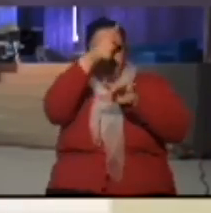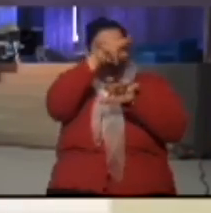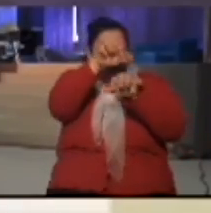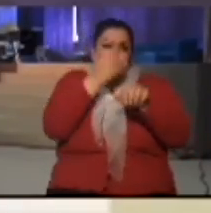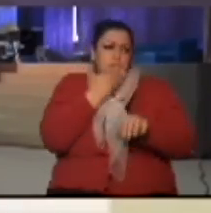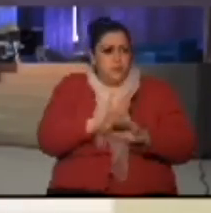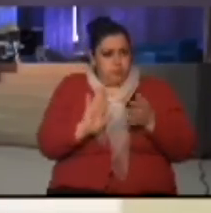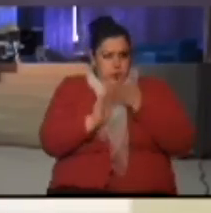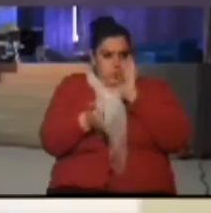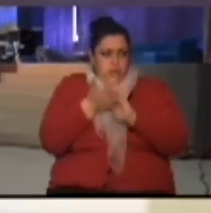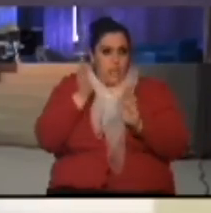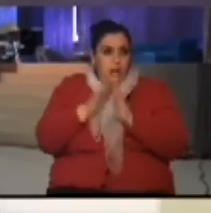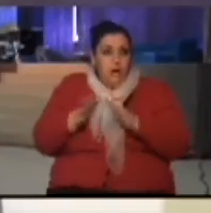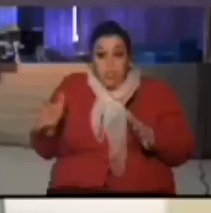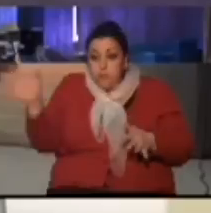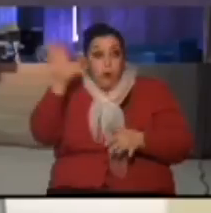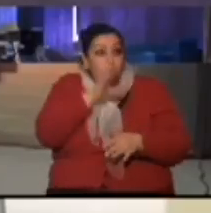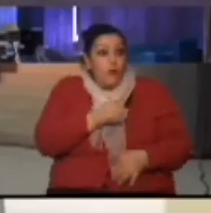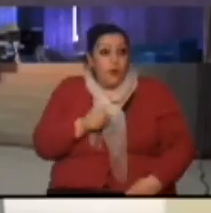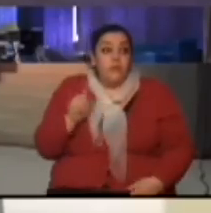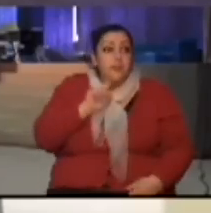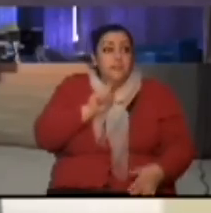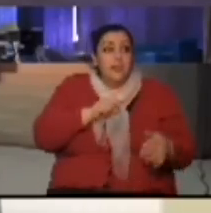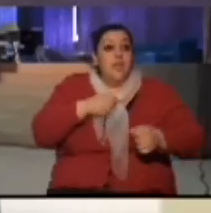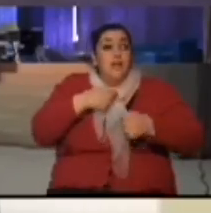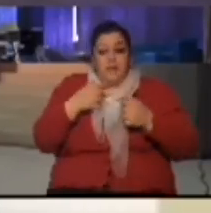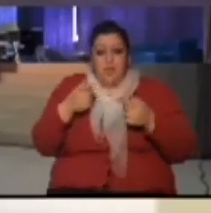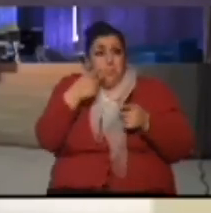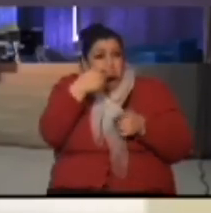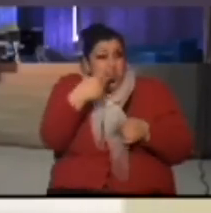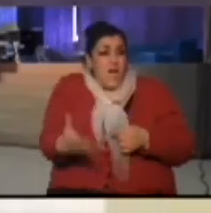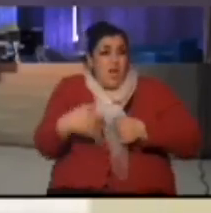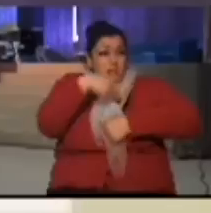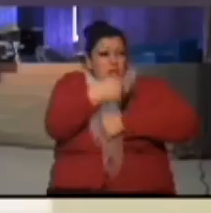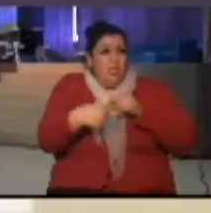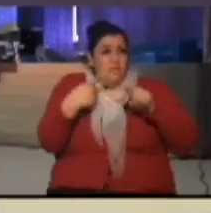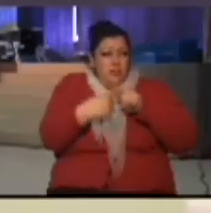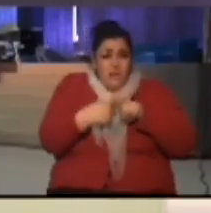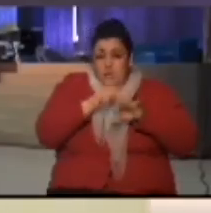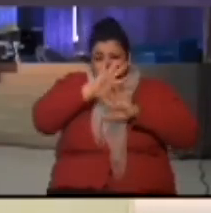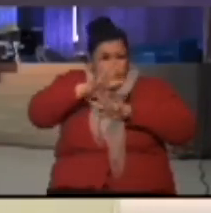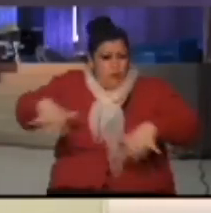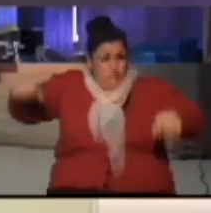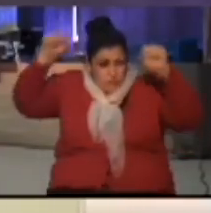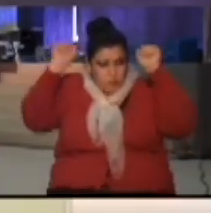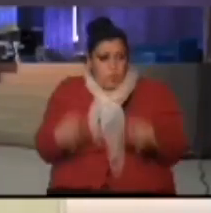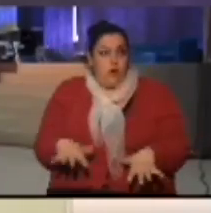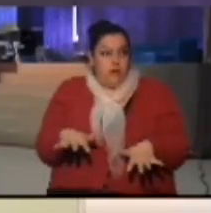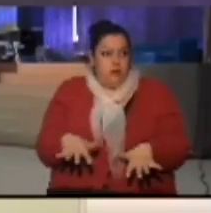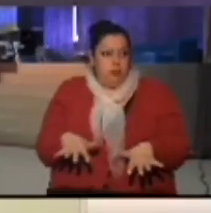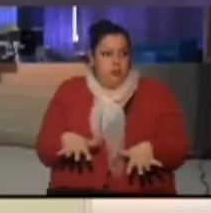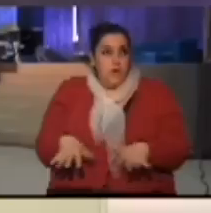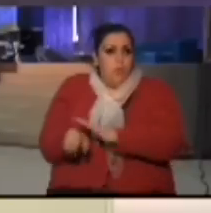արեցին, ամեն բան թողեցին ու փախան։ Այս ընթացքում 4-ը